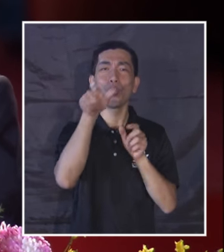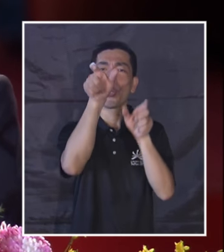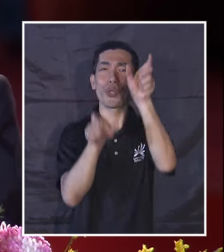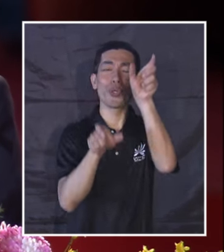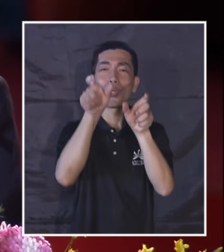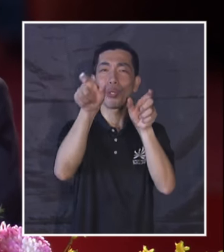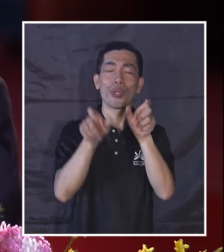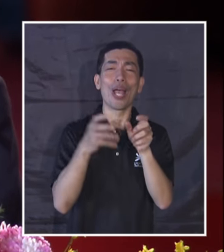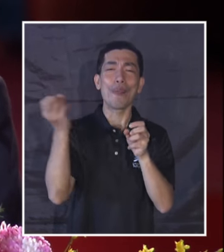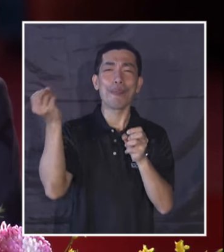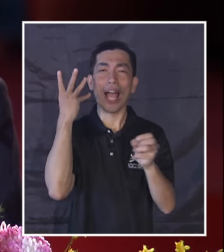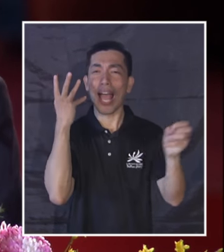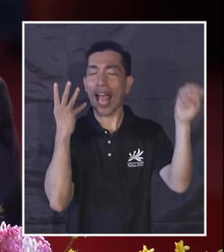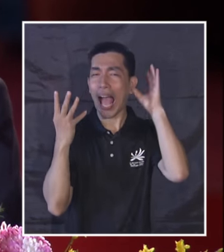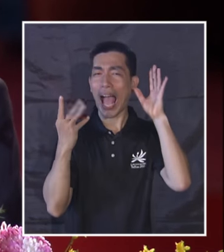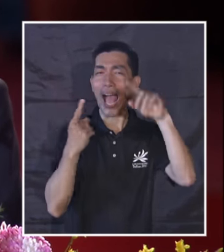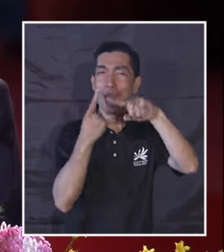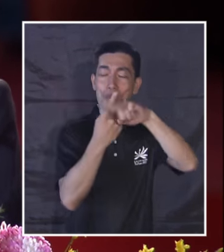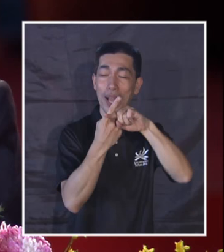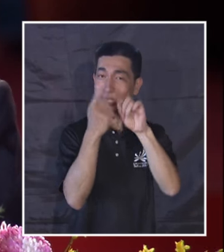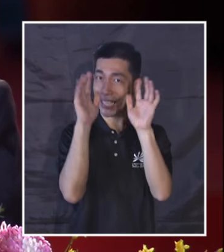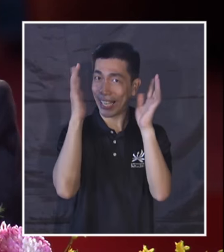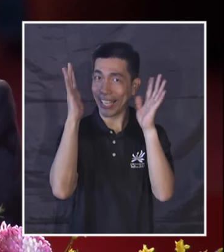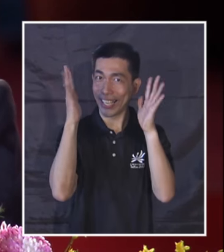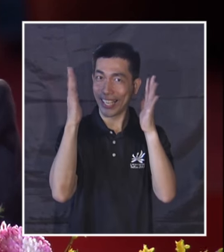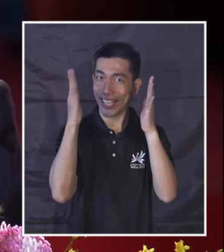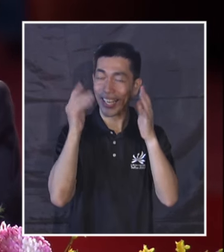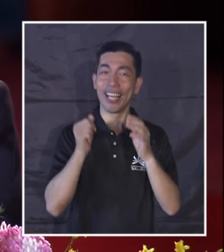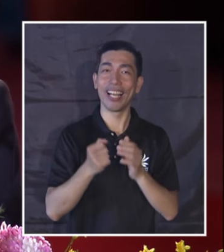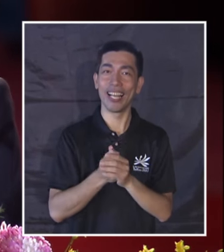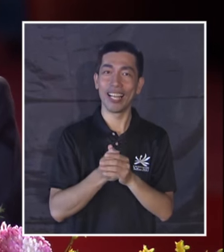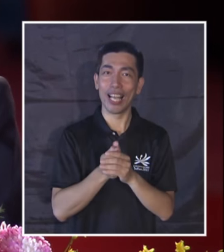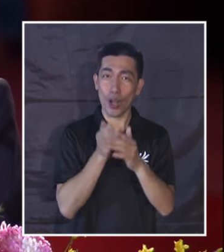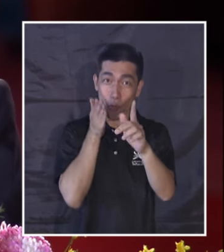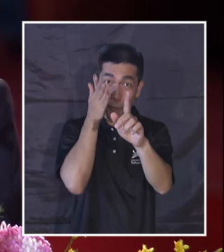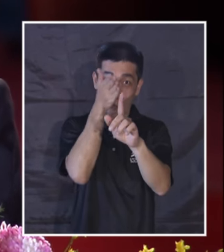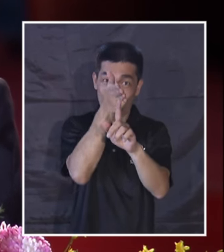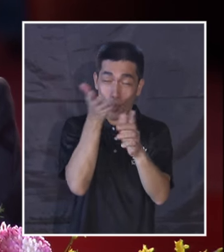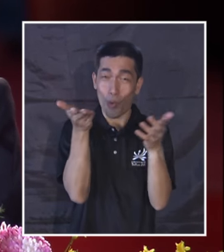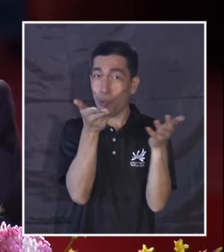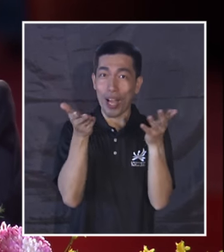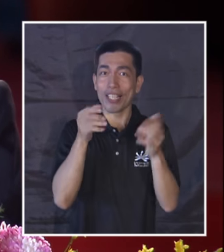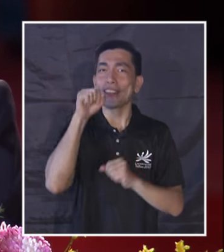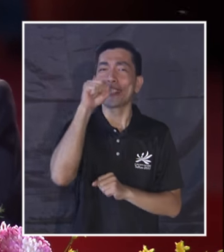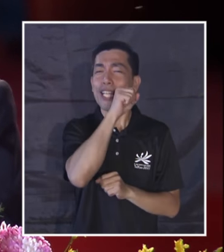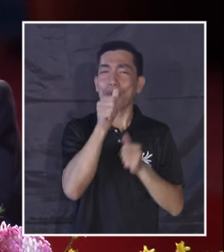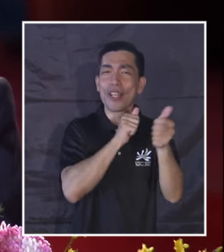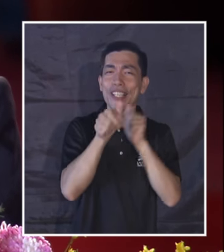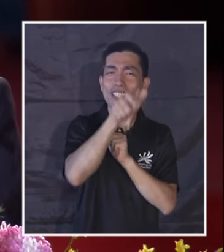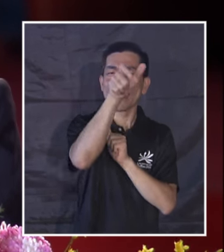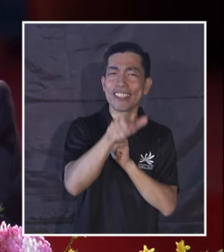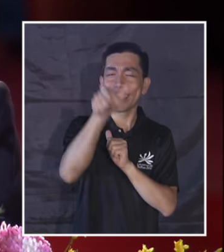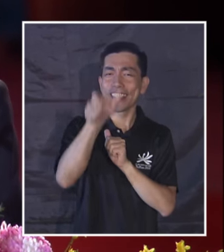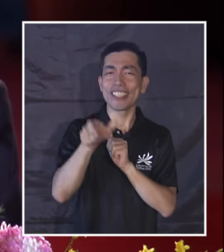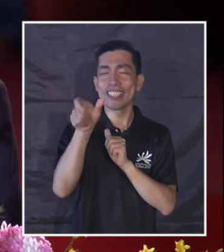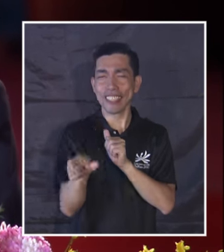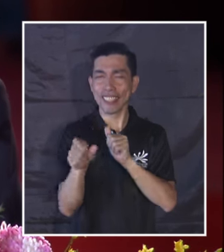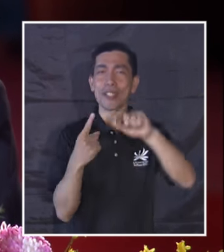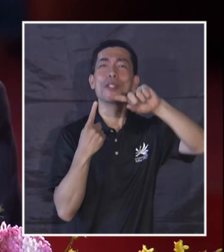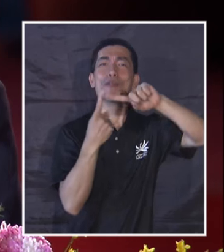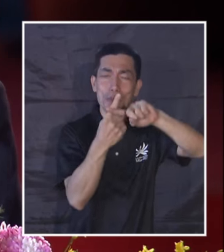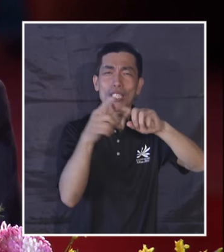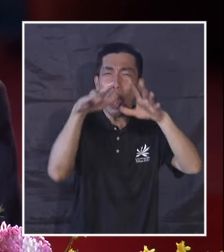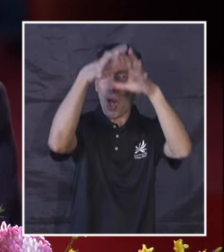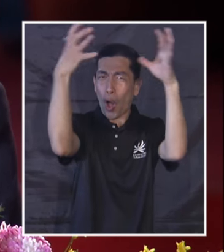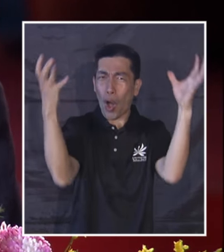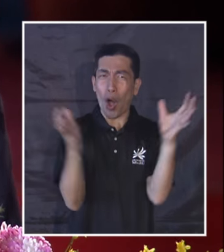音，来为代表台湾的中华台北队的选手以及全世界22个国家的选手